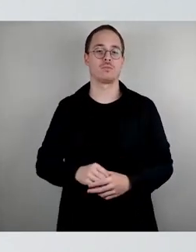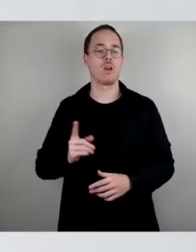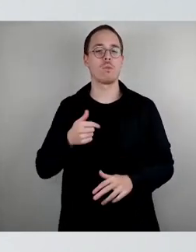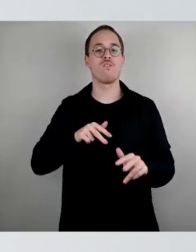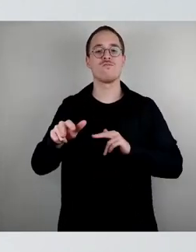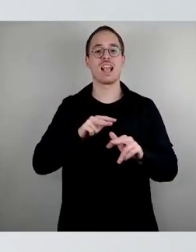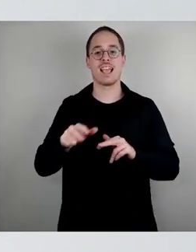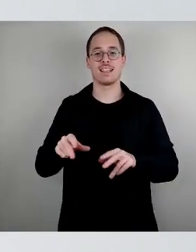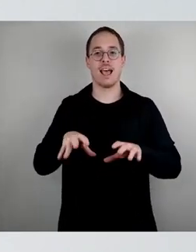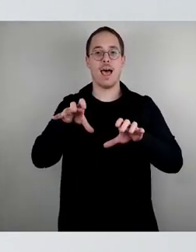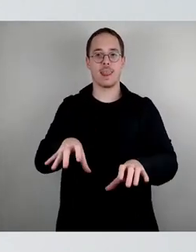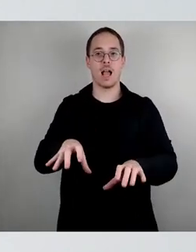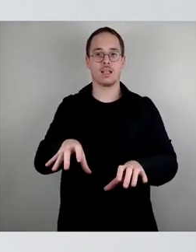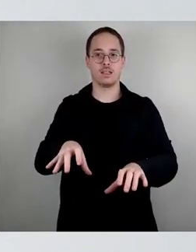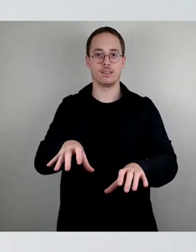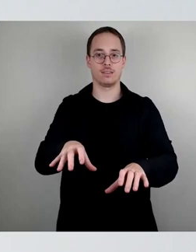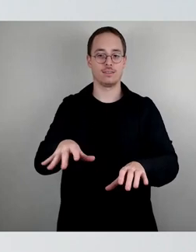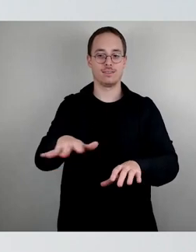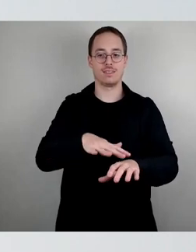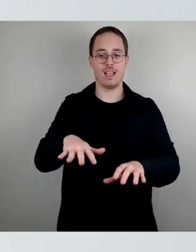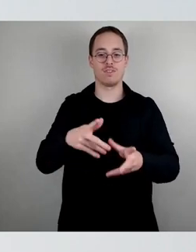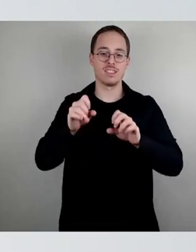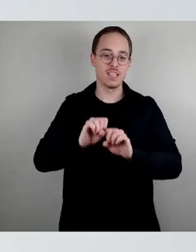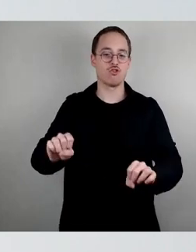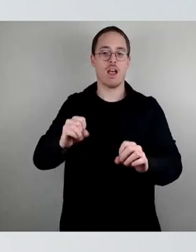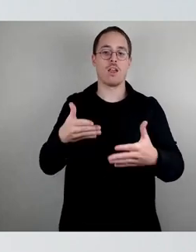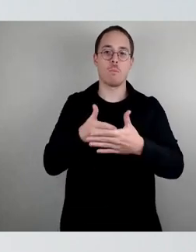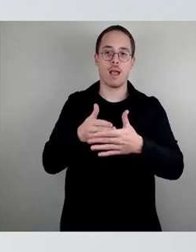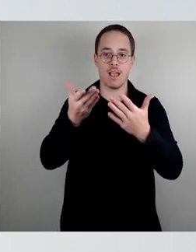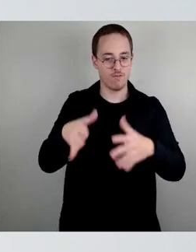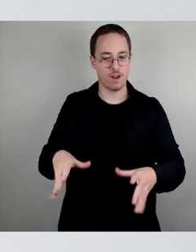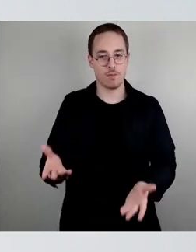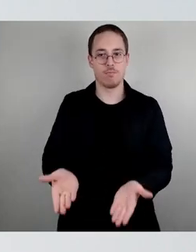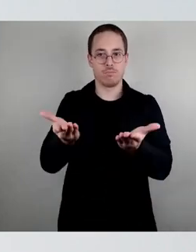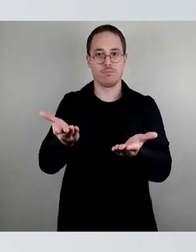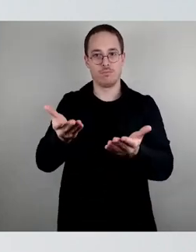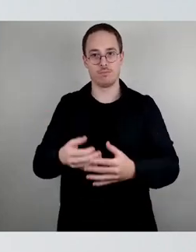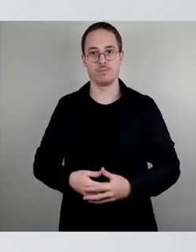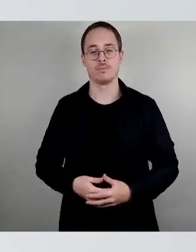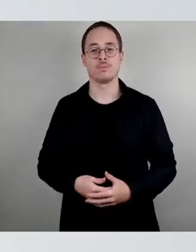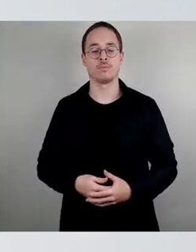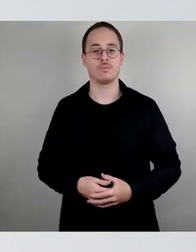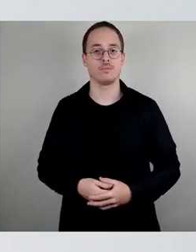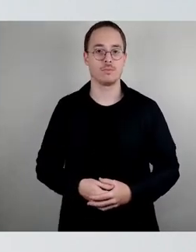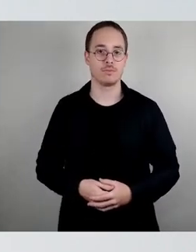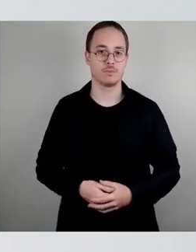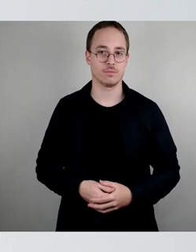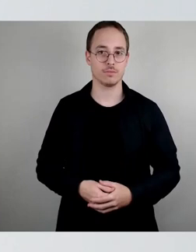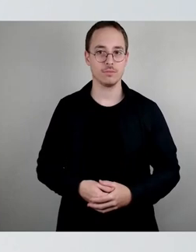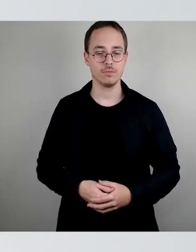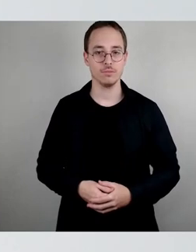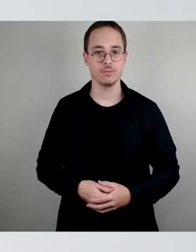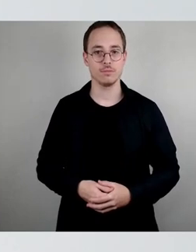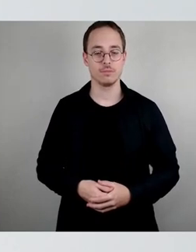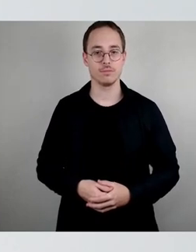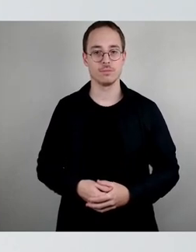Ullersdorfer Platz verkehrssicher und barrierefrei ist. Wir haben ferner vor dem Bau